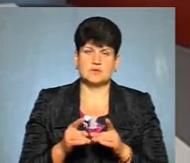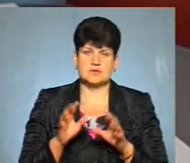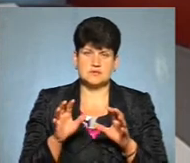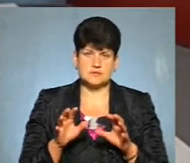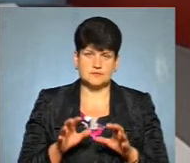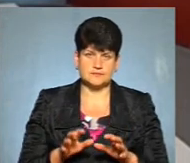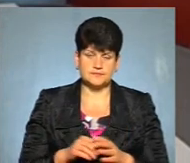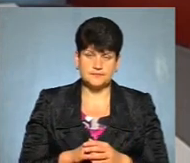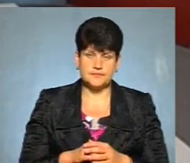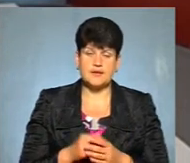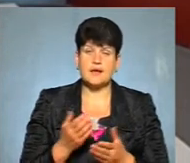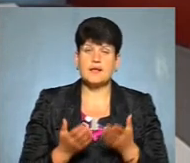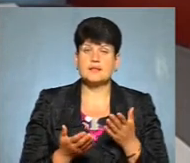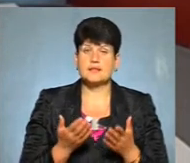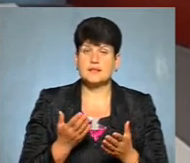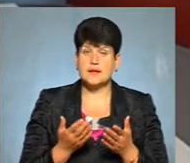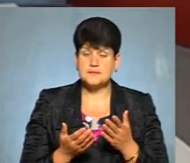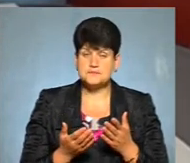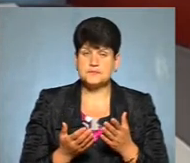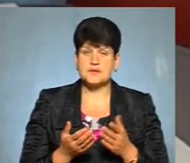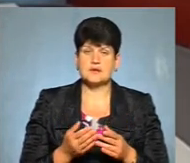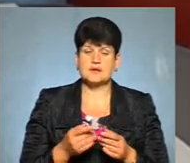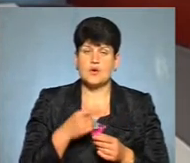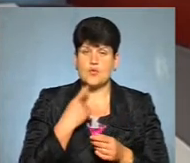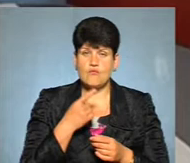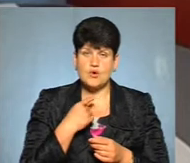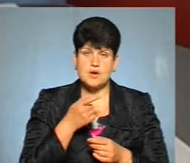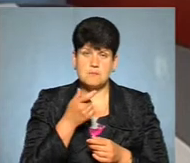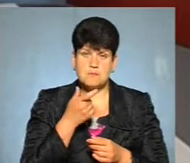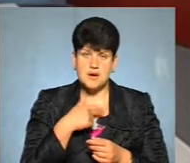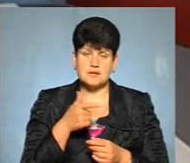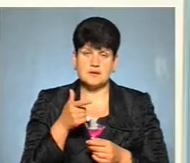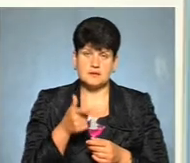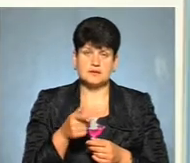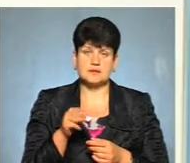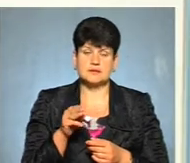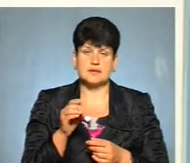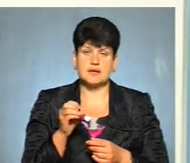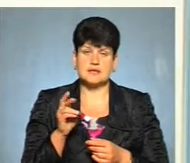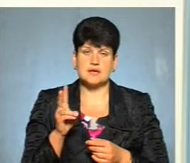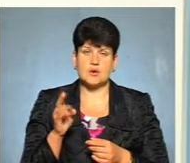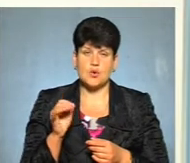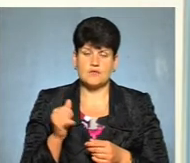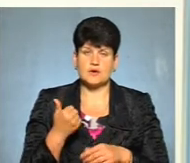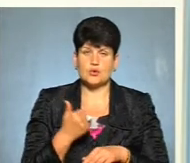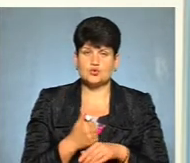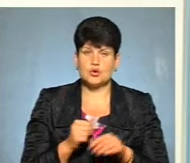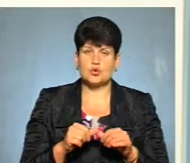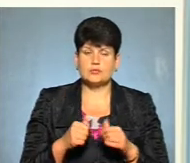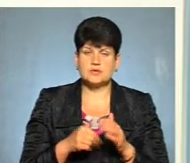його називають. Але словами самої пані Галини Третьякової, яка очолює Комітет Верховної Ради з